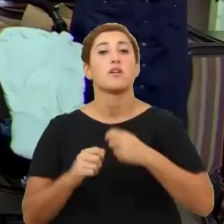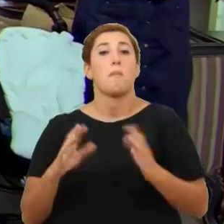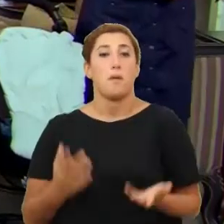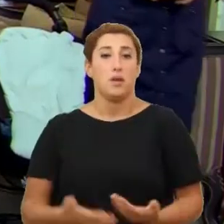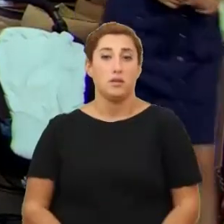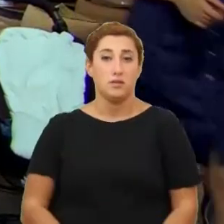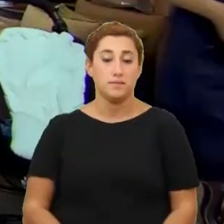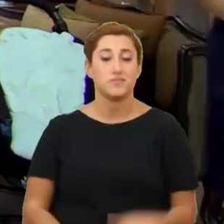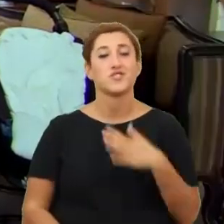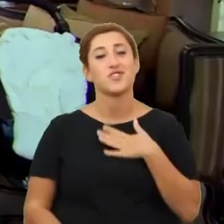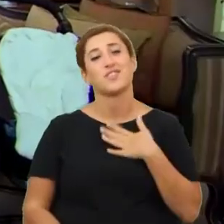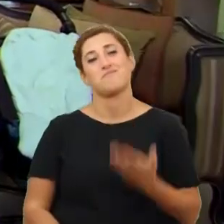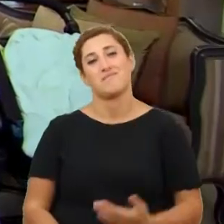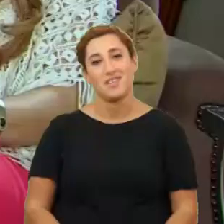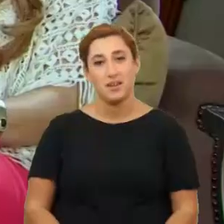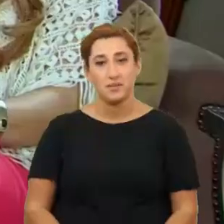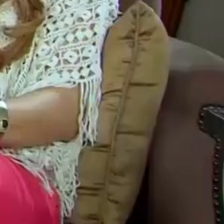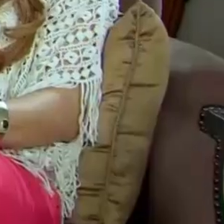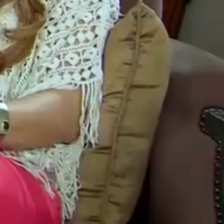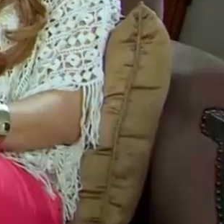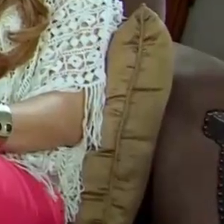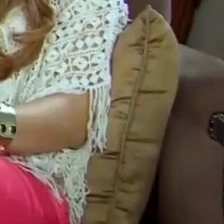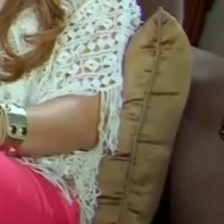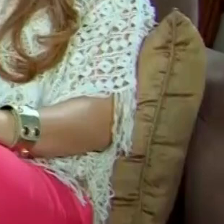dışından. Canım benim.